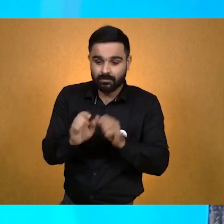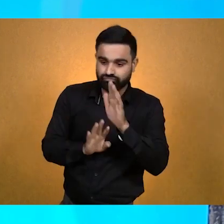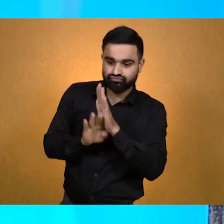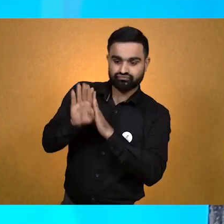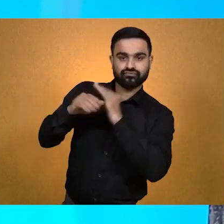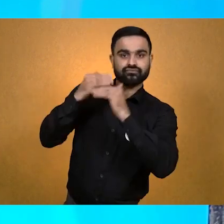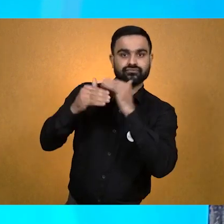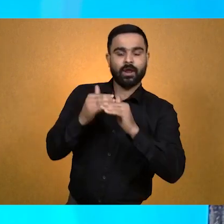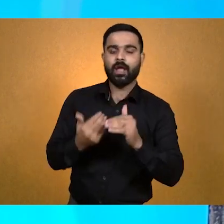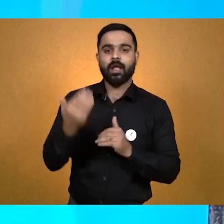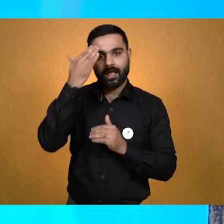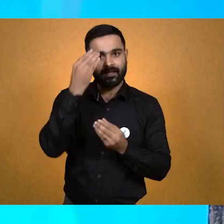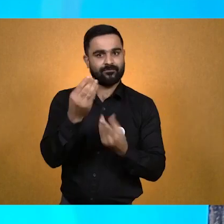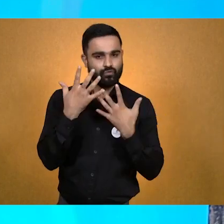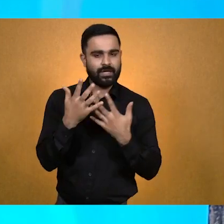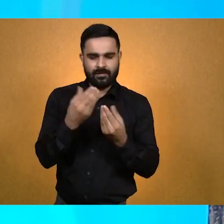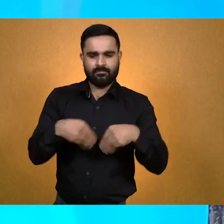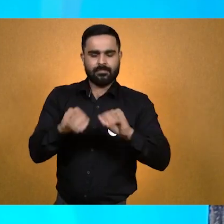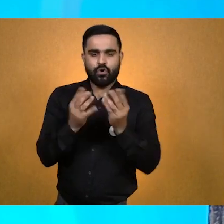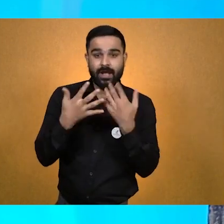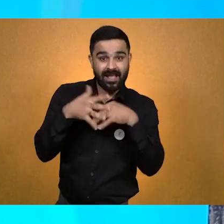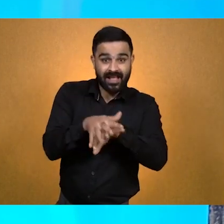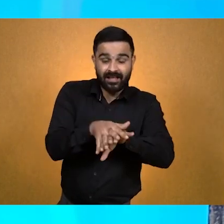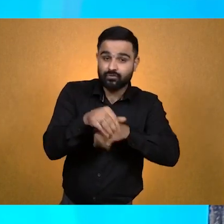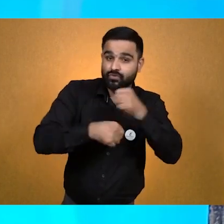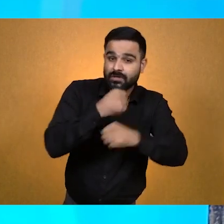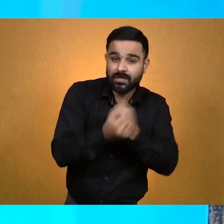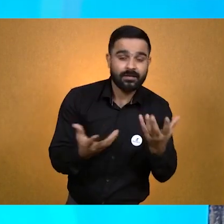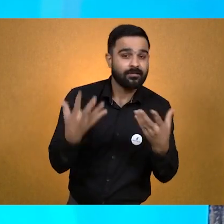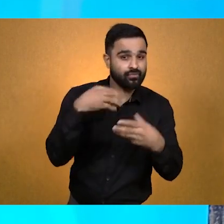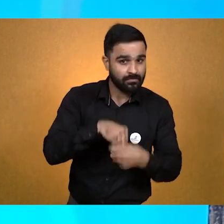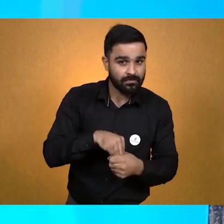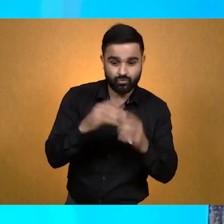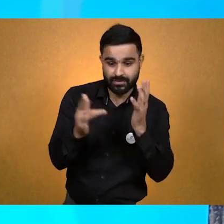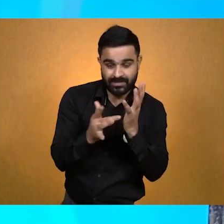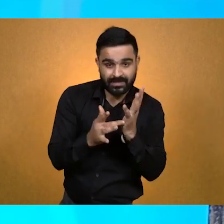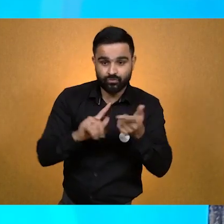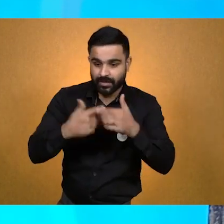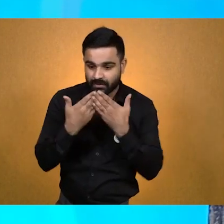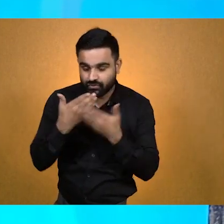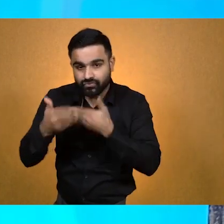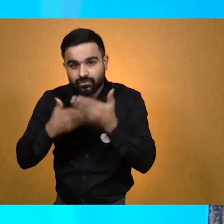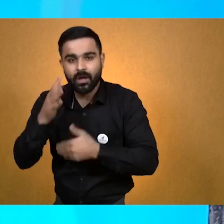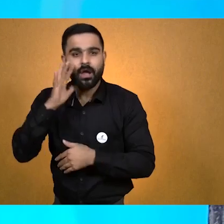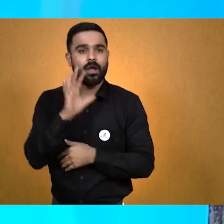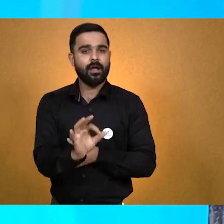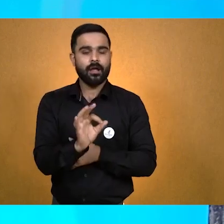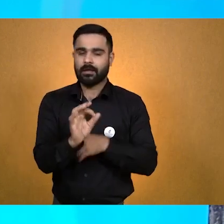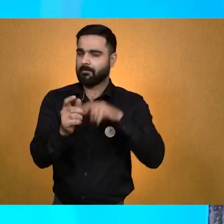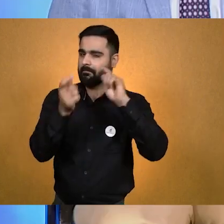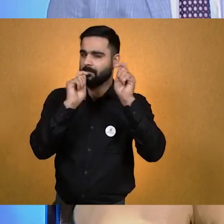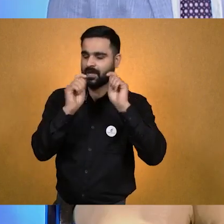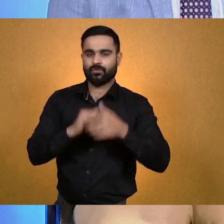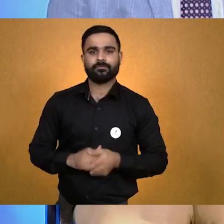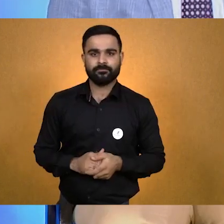कर रहे हैं हम उसके बारे में जानकारी दी है, लेकिन अधिक समावेशी खेल का माहौल बनाने में तकनीक और शिक्षा सबसे महत्वपूर्ण भूमिका निभाते